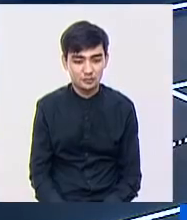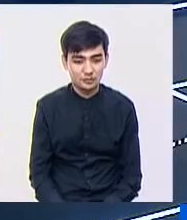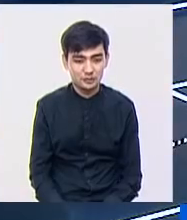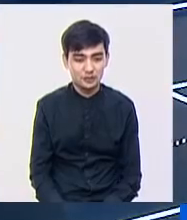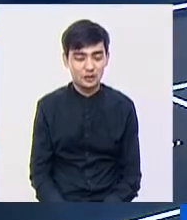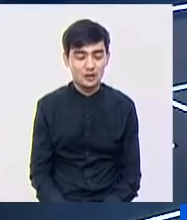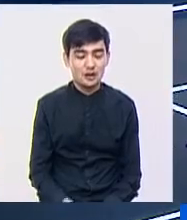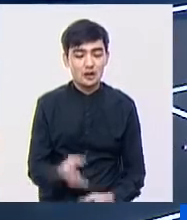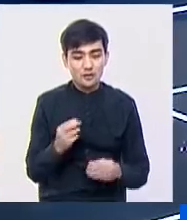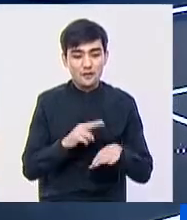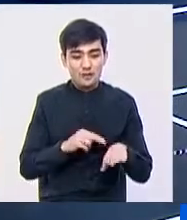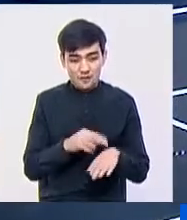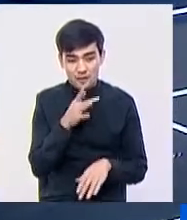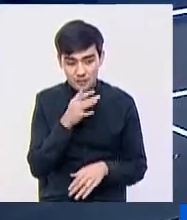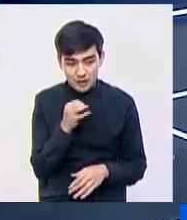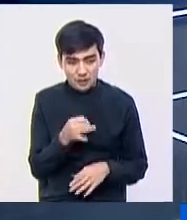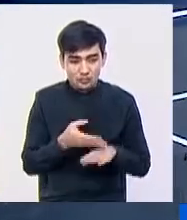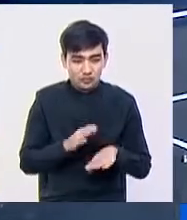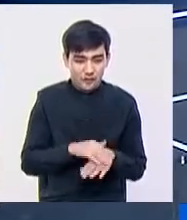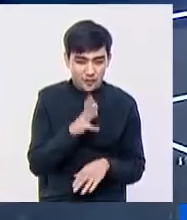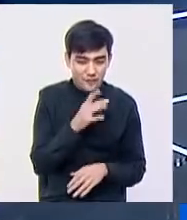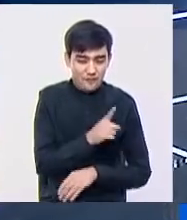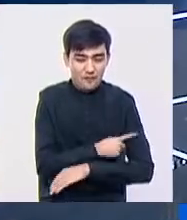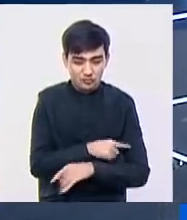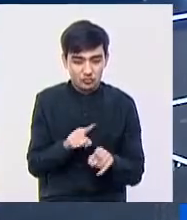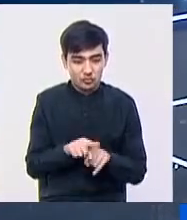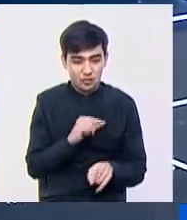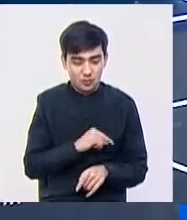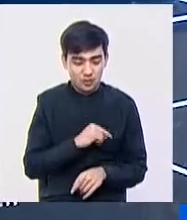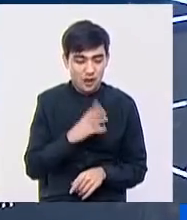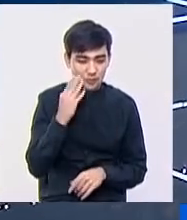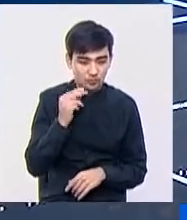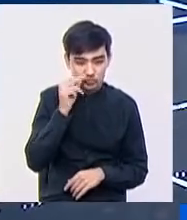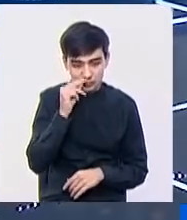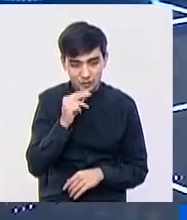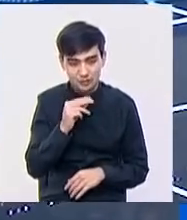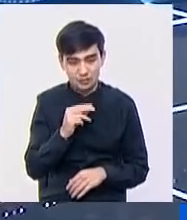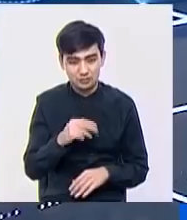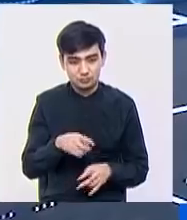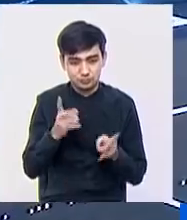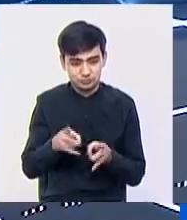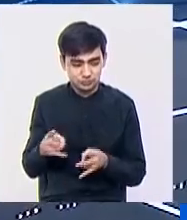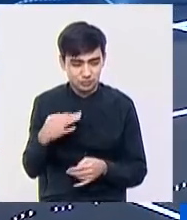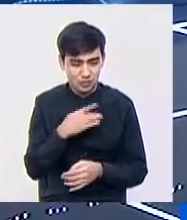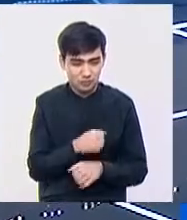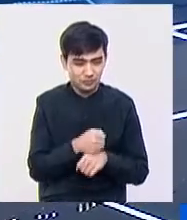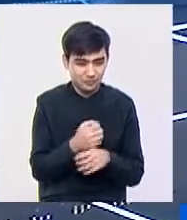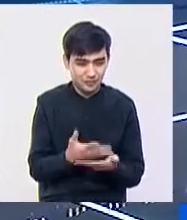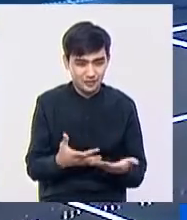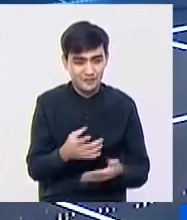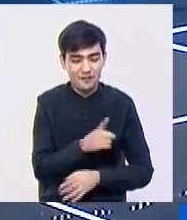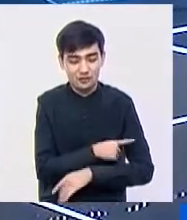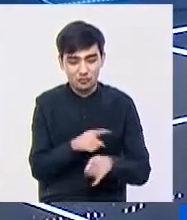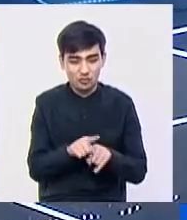Помимо полицейских, в эти дни в сложных условиях работают врачи. В Алматы и в Шымкенте от рук экстремистов пострадали несколько медицинских